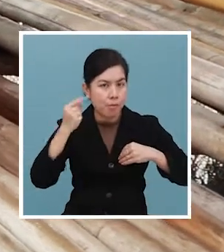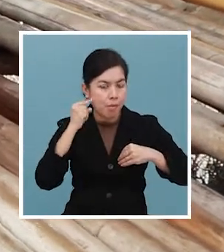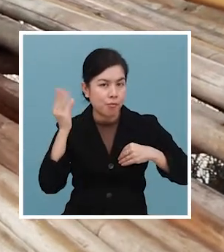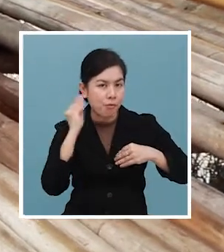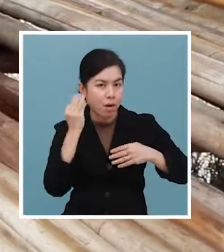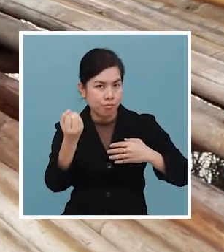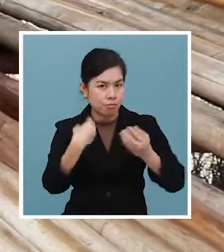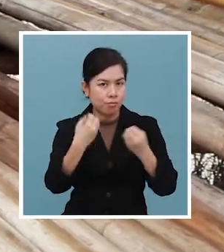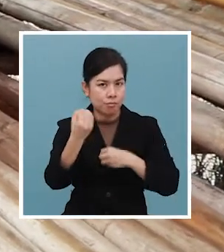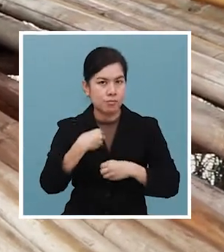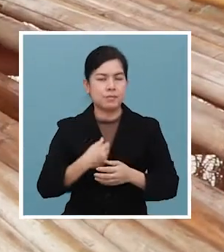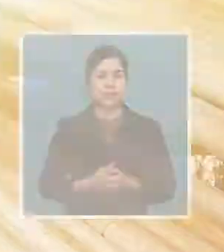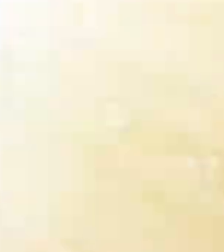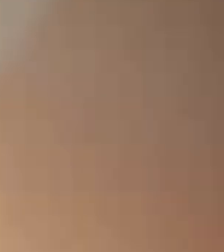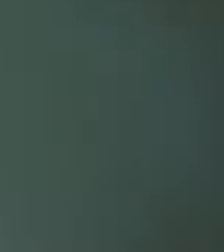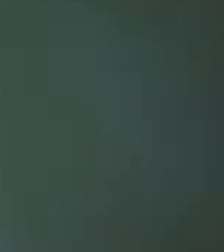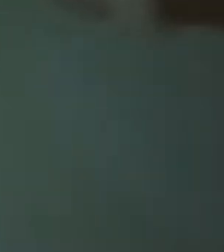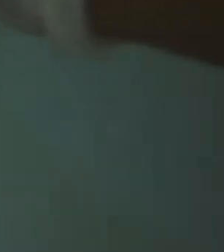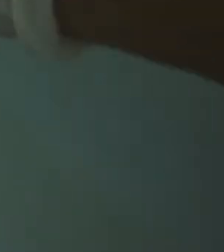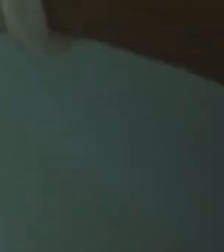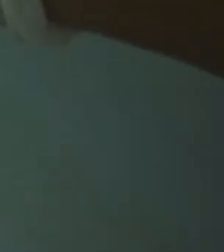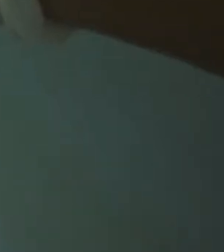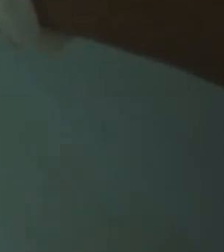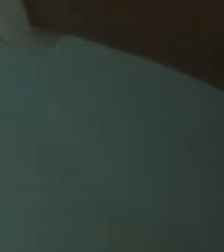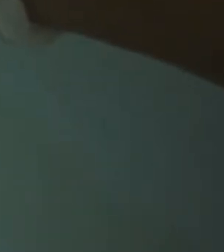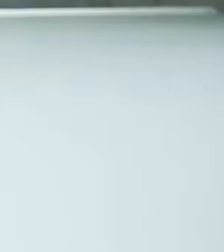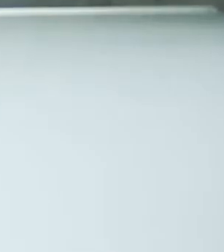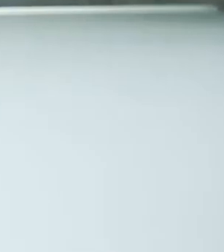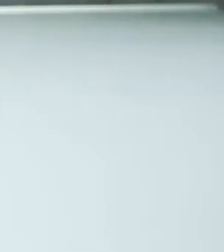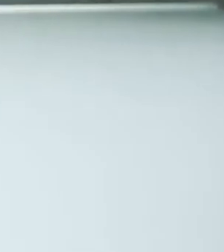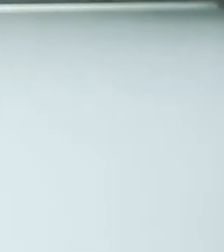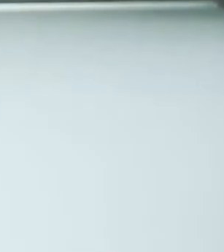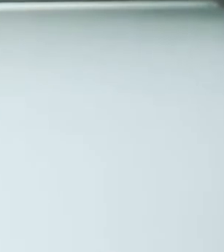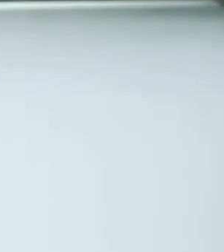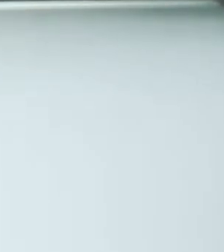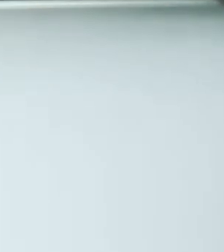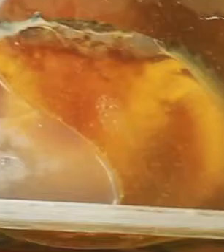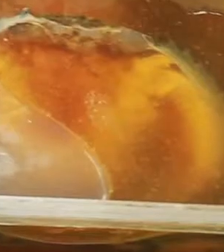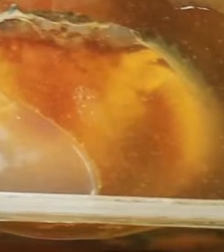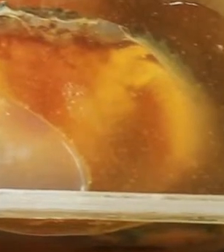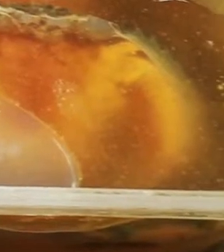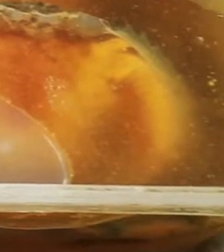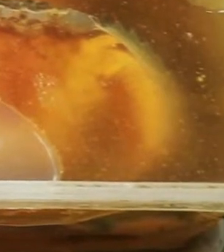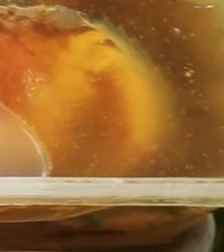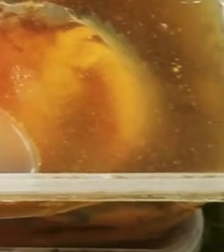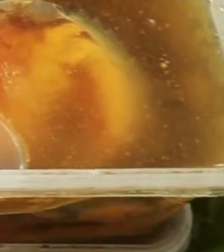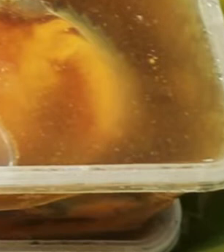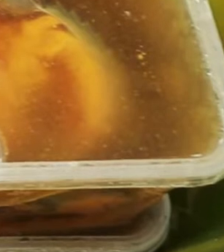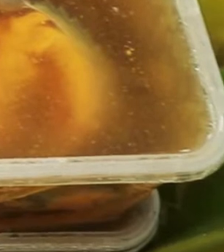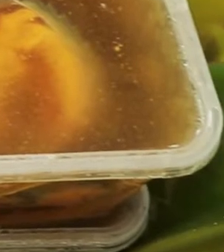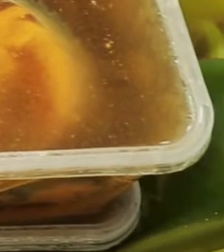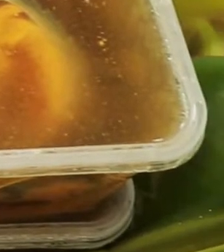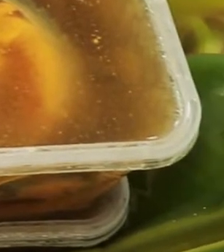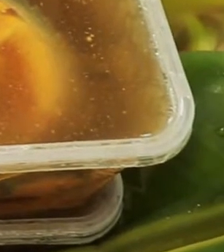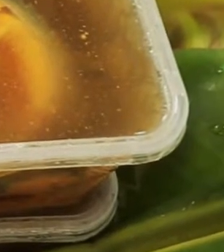ความสามัคคีจะมาเองว่างกล่องภูดรผู้หญิงผิดสายตู้เย็นบรรจุภัณฑ์คือรองจมูก